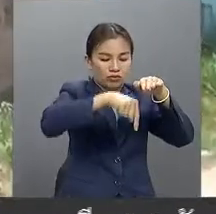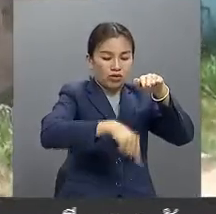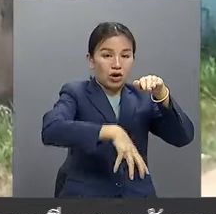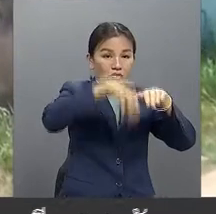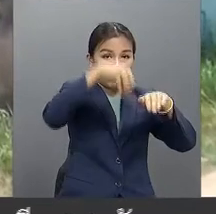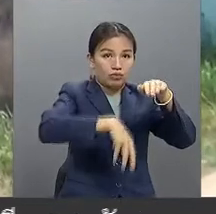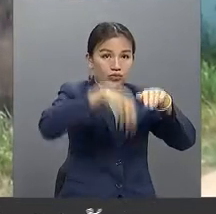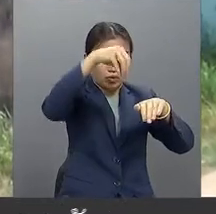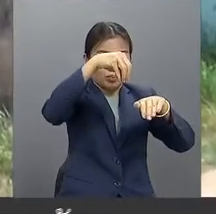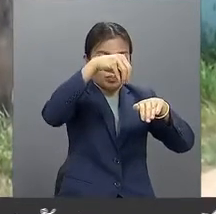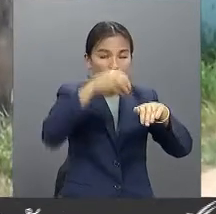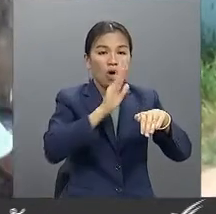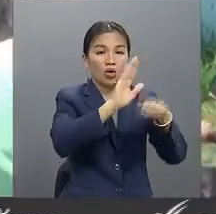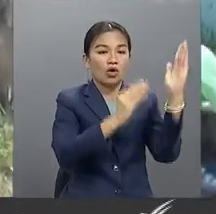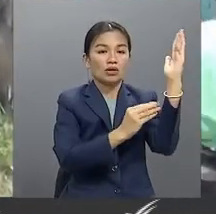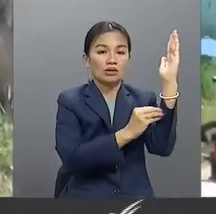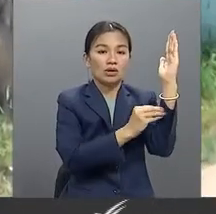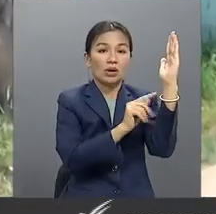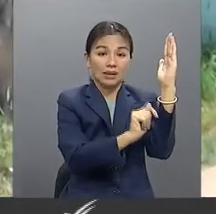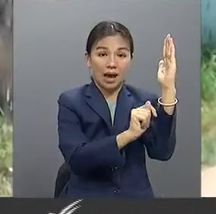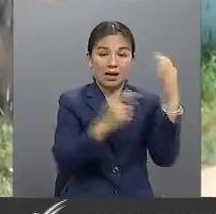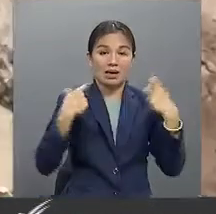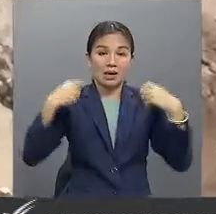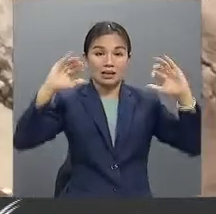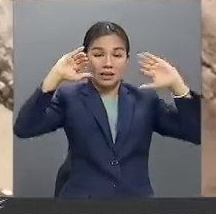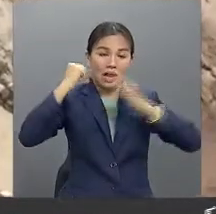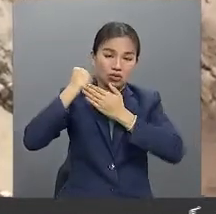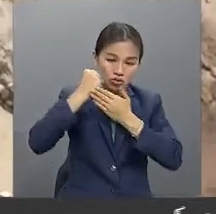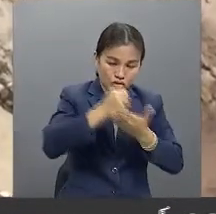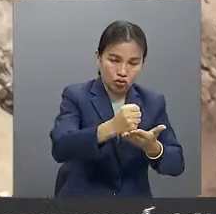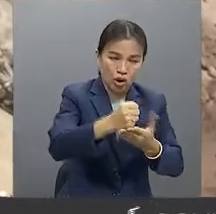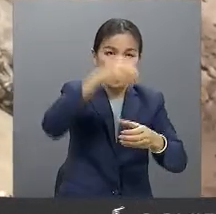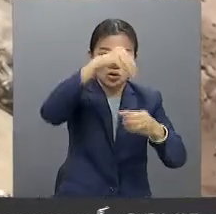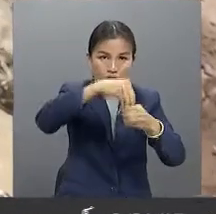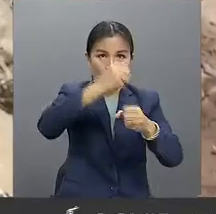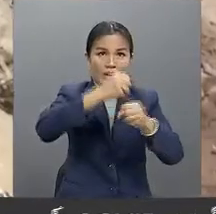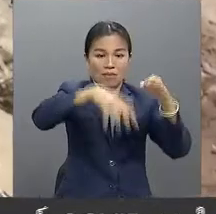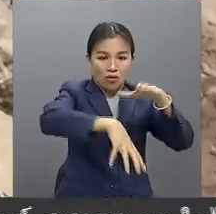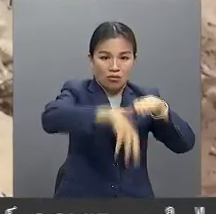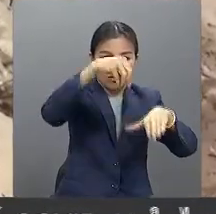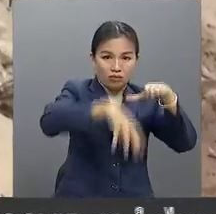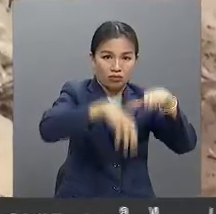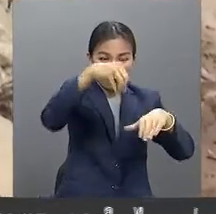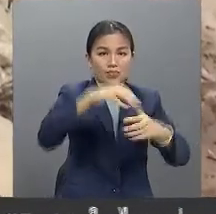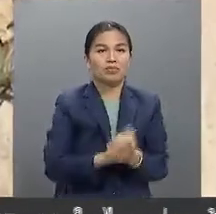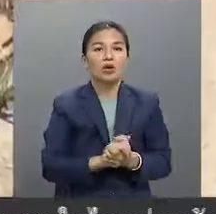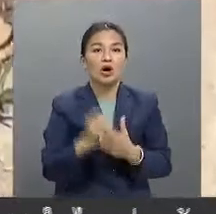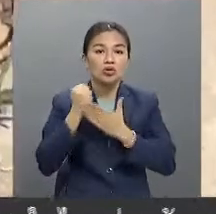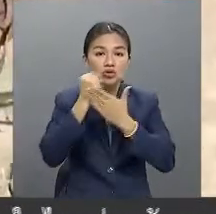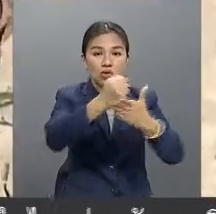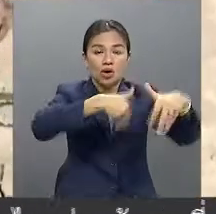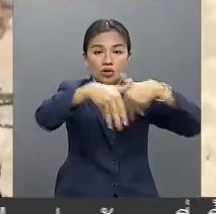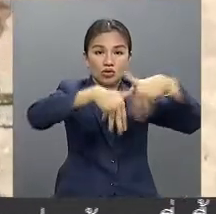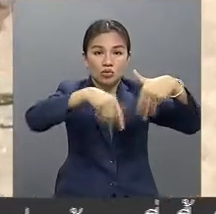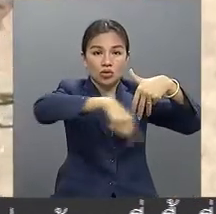จังหวัดตรังเข้าไปขุดบ่อในพื้นที่หมู่ที่ 8บ้านสูงไหนประตูตำบลเกาะลิบงก็ให้ชาวบ้านหมู่ที่ 3บ้านมด